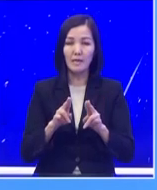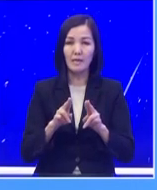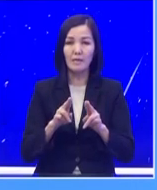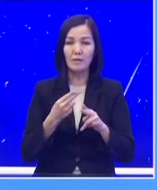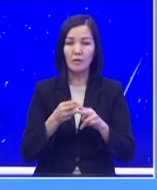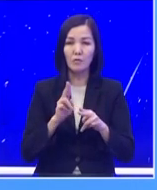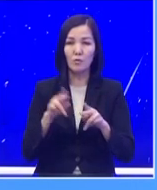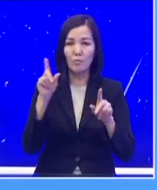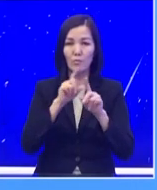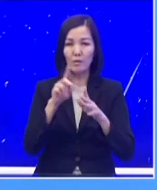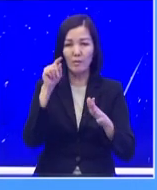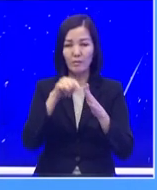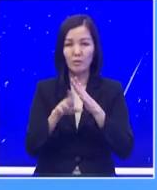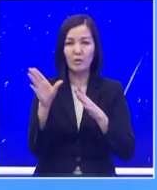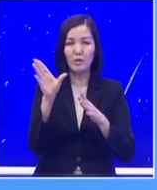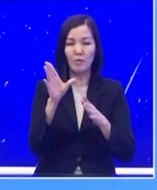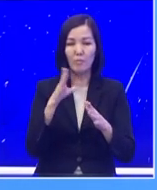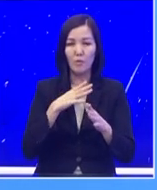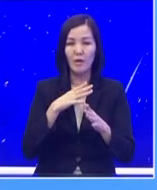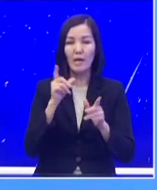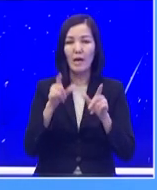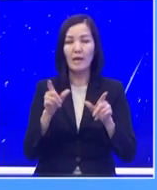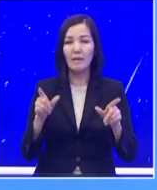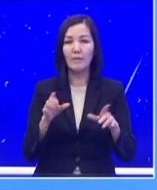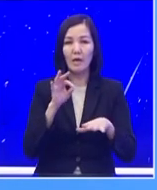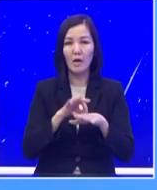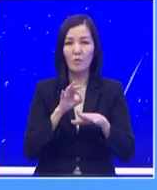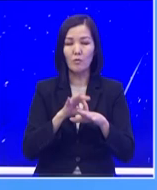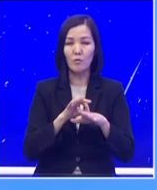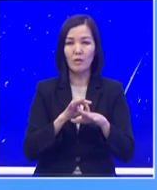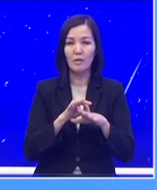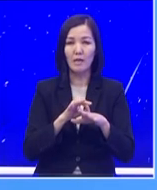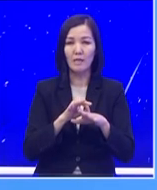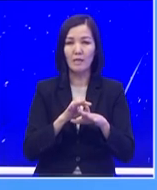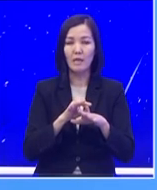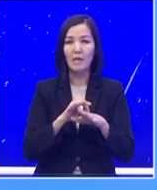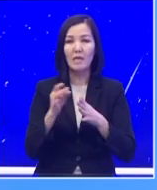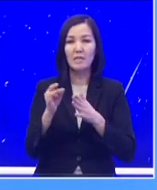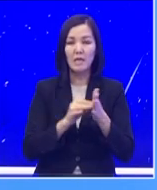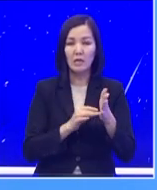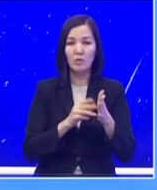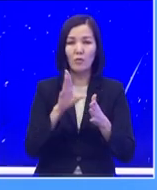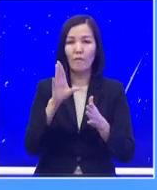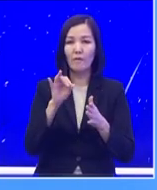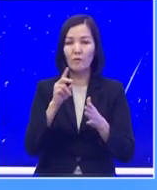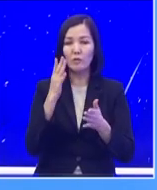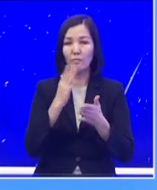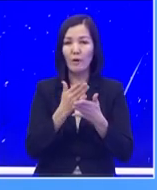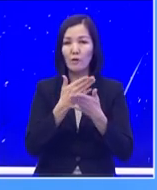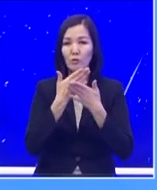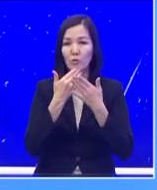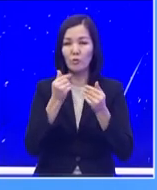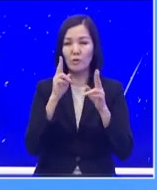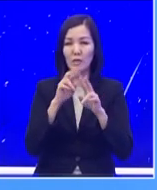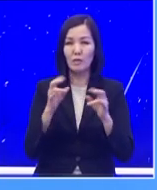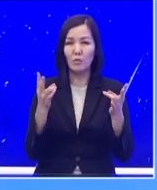осы мекемеде болған барлық адамдарға, егер аурудың сыртқы белгілері байқалған жағдайда вирустың бар жоғына қатысты тест тапсыру